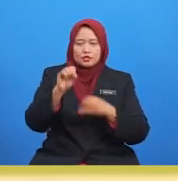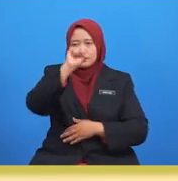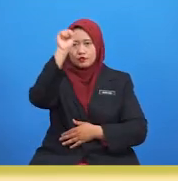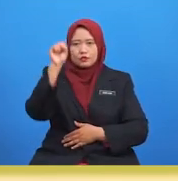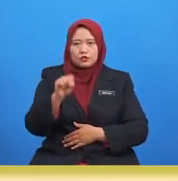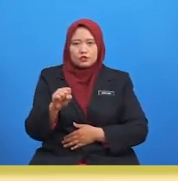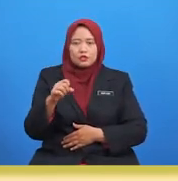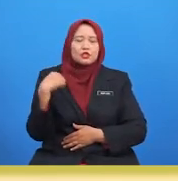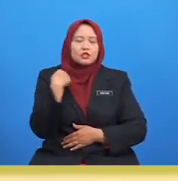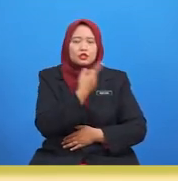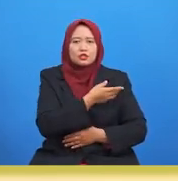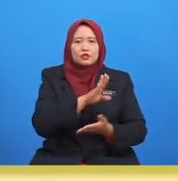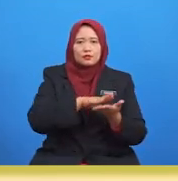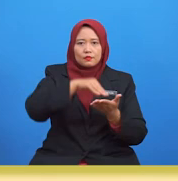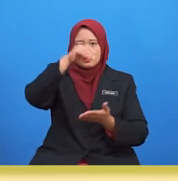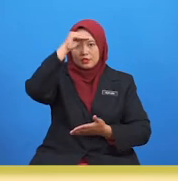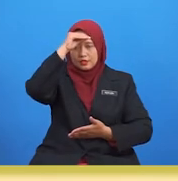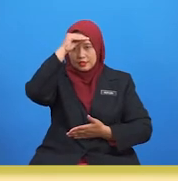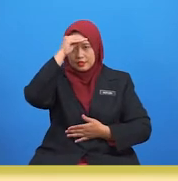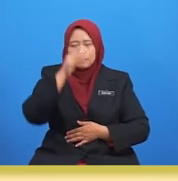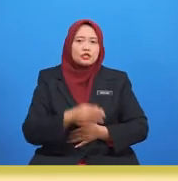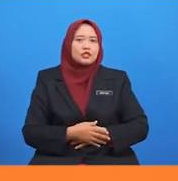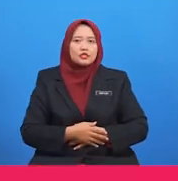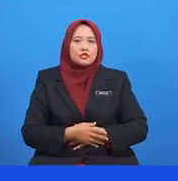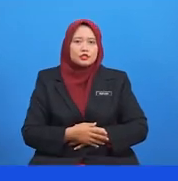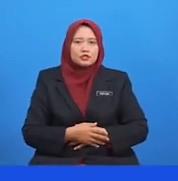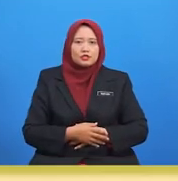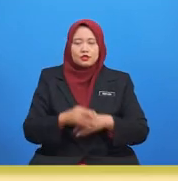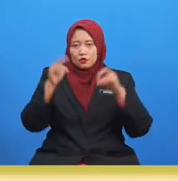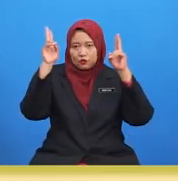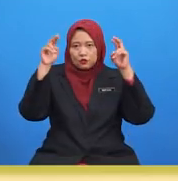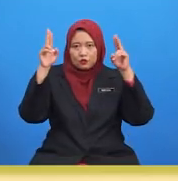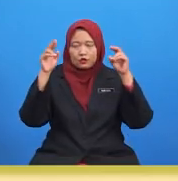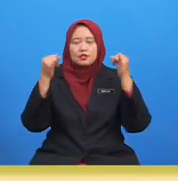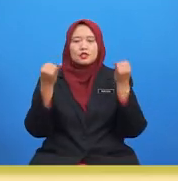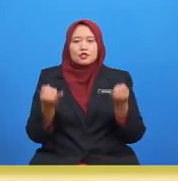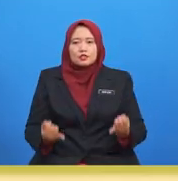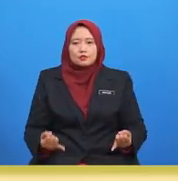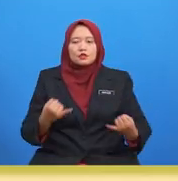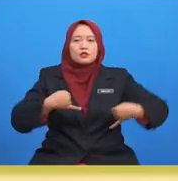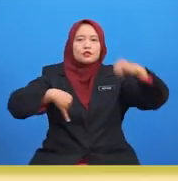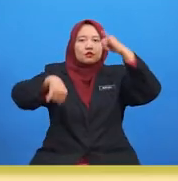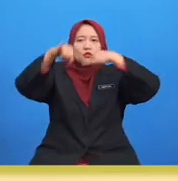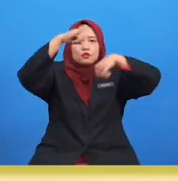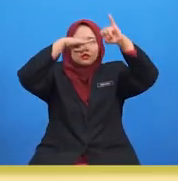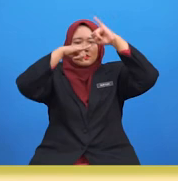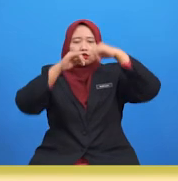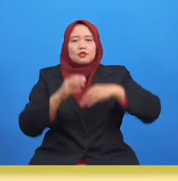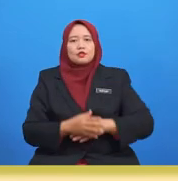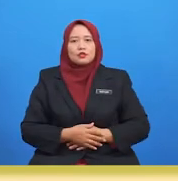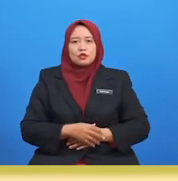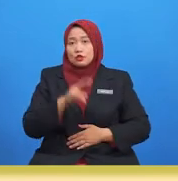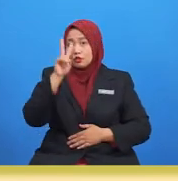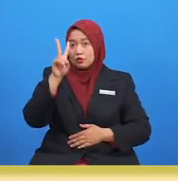telah mempelajari subtopik isi padu janaan. Seterusnya, kita akan buat 2 soalan